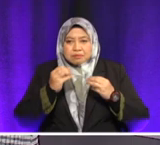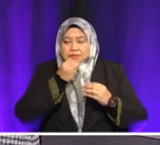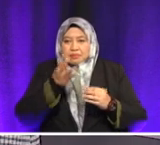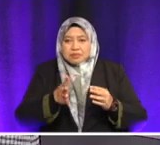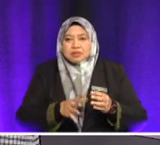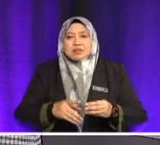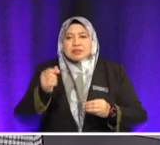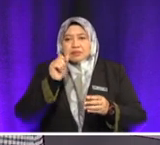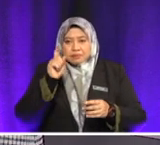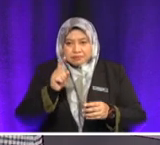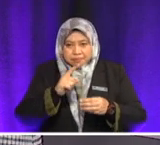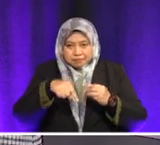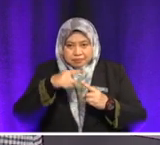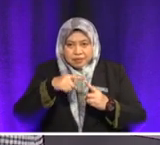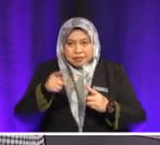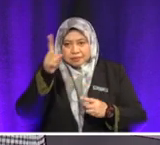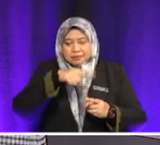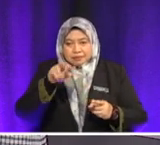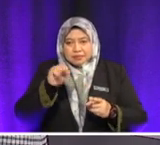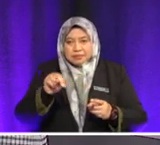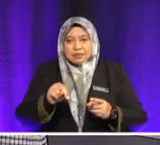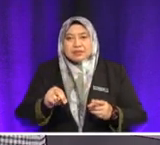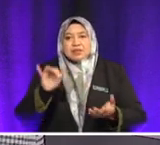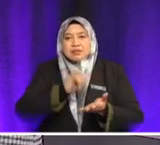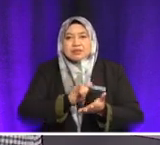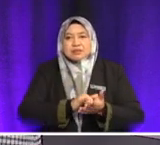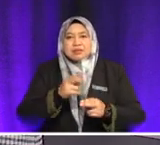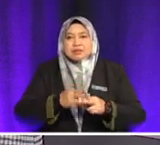membuatkan satu bulatan dia adalah sebuah lokasi